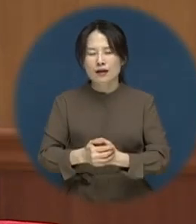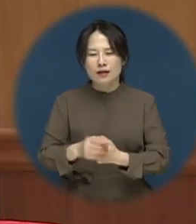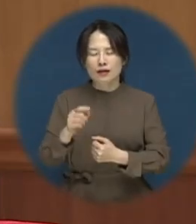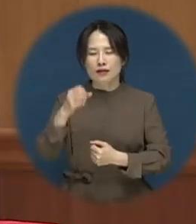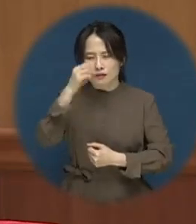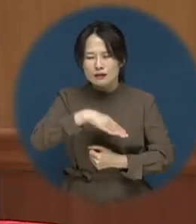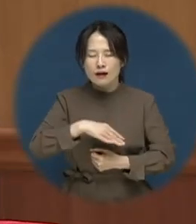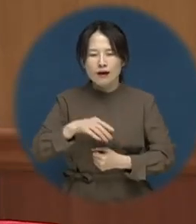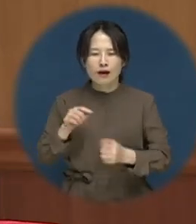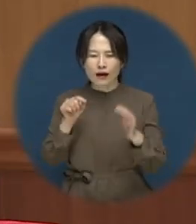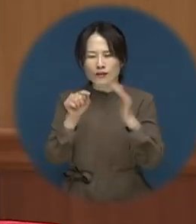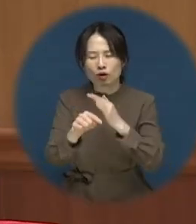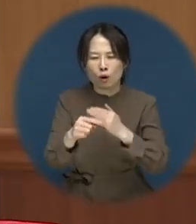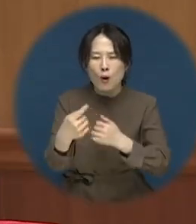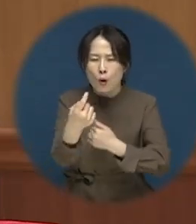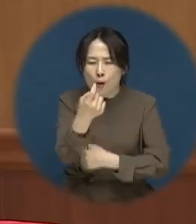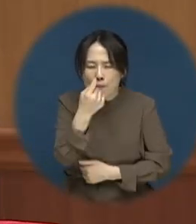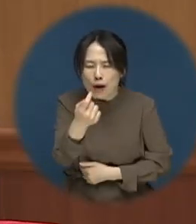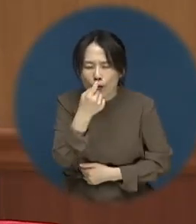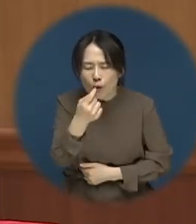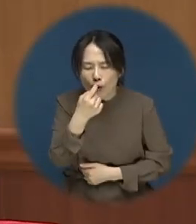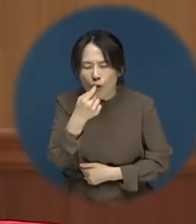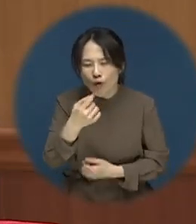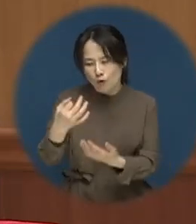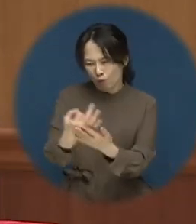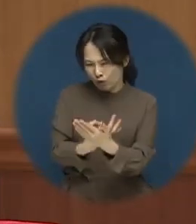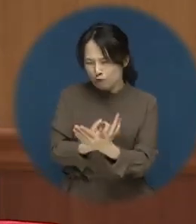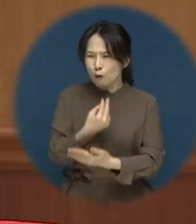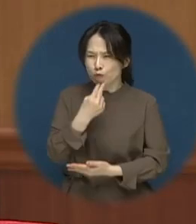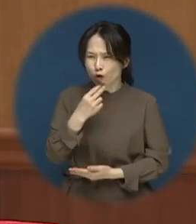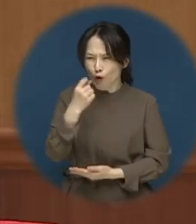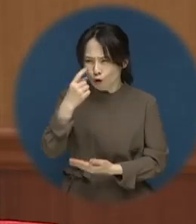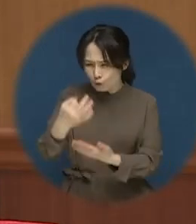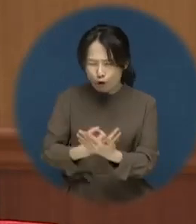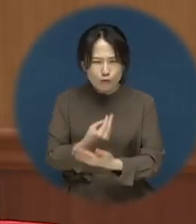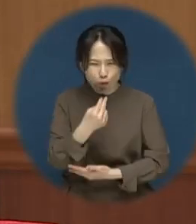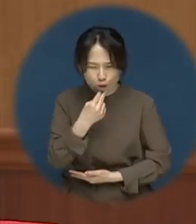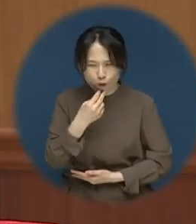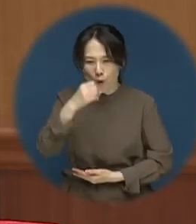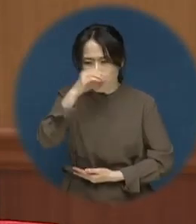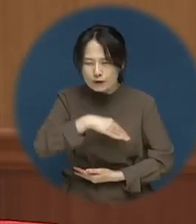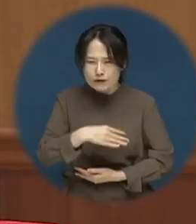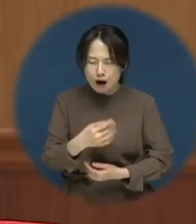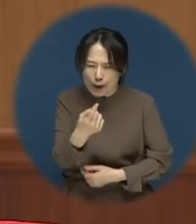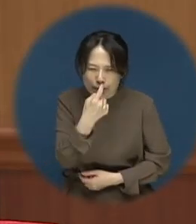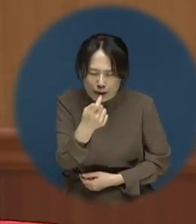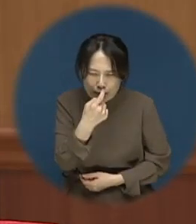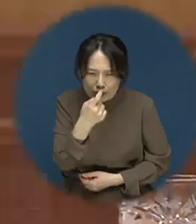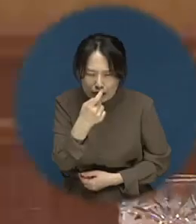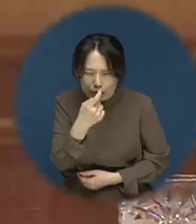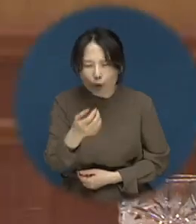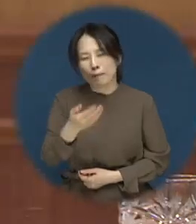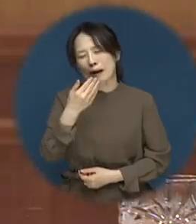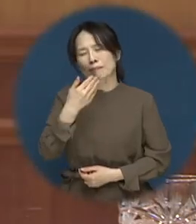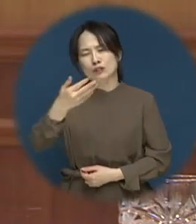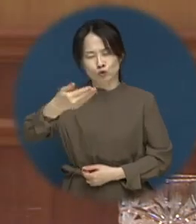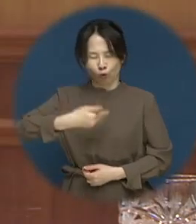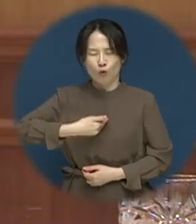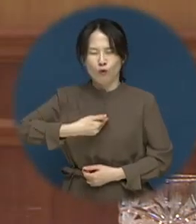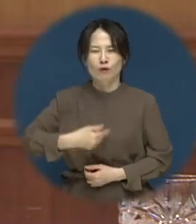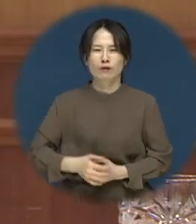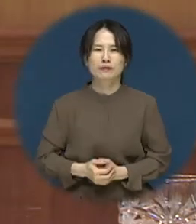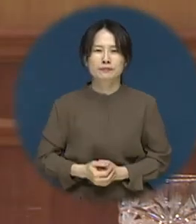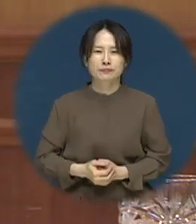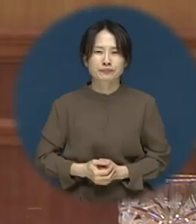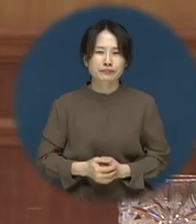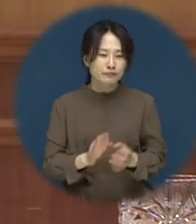그냥 도제 생활은요. 거의 월급도 없고 밥만 먹여줘요. 그렇죠. 거기서 일을 하는 거죠. 그러면서 일을 배워요. 거기서는 그러면